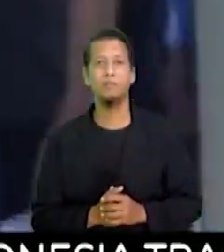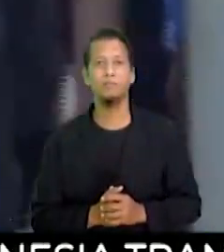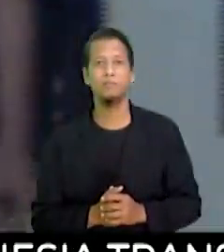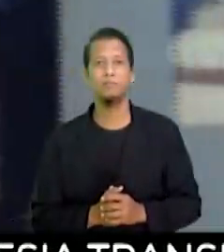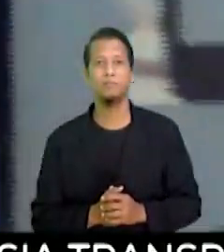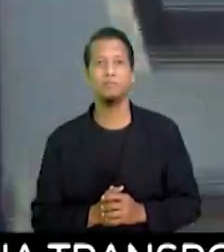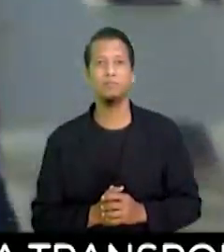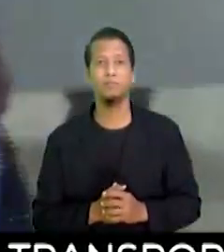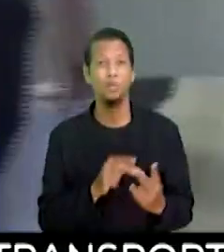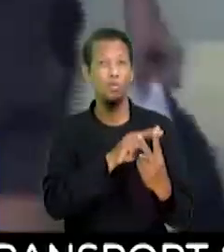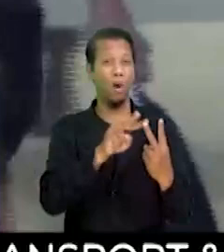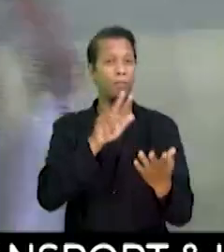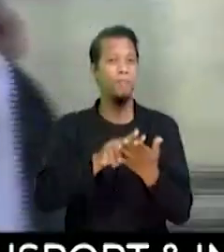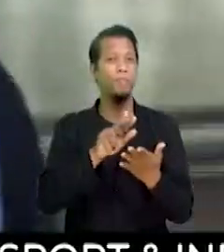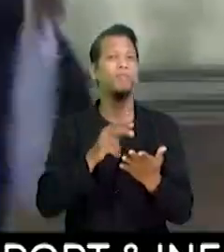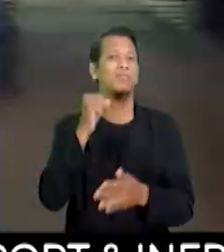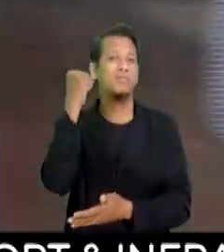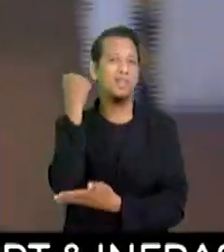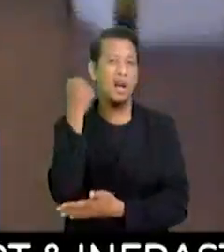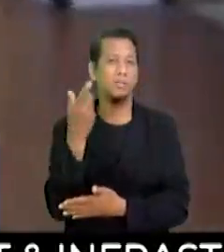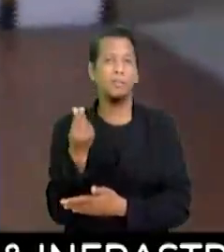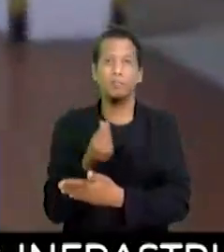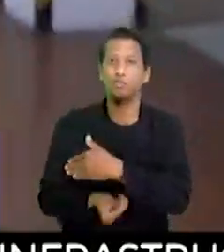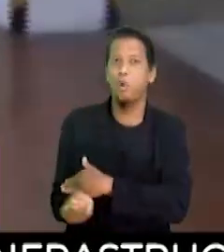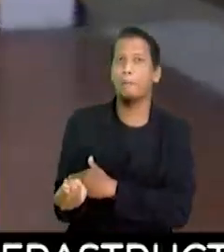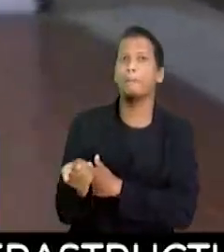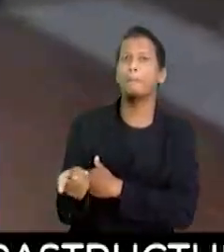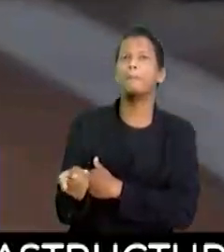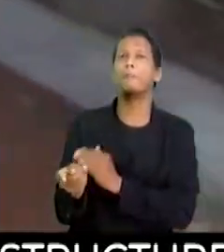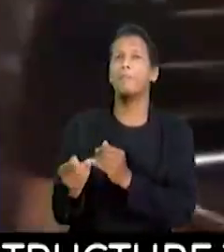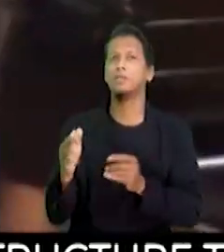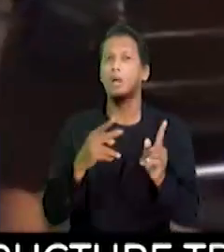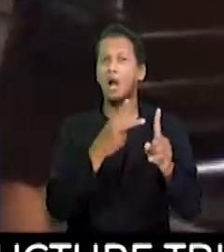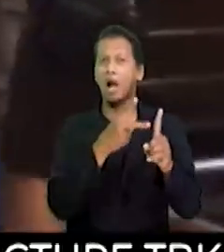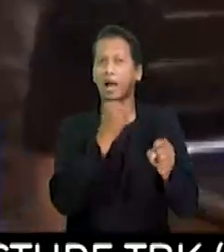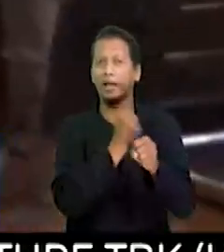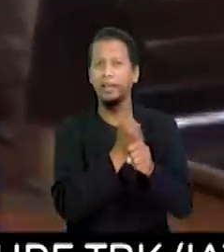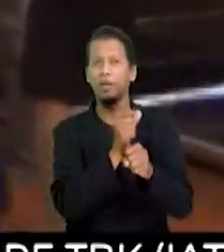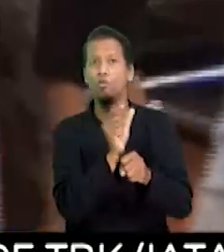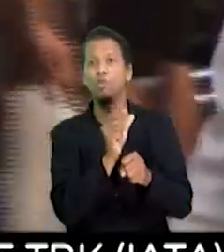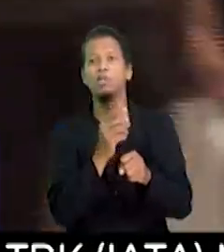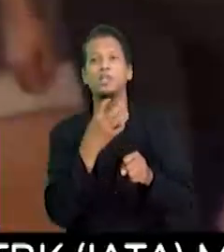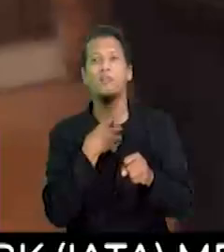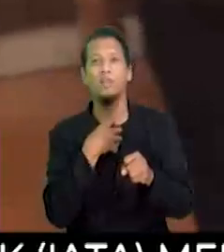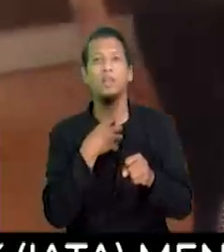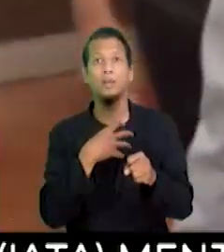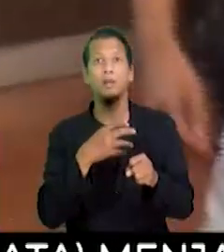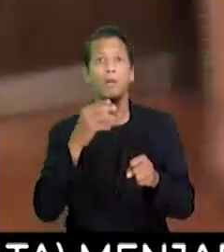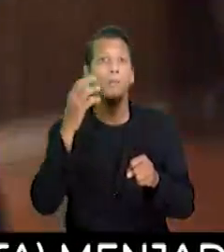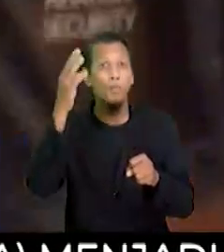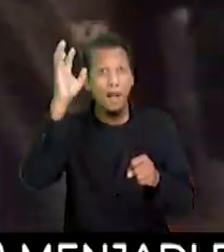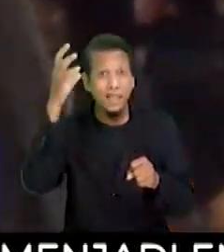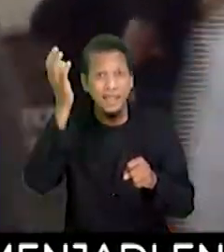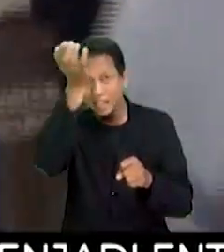Dua tersangka kasus dugaan suap perpanjangan HGU sawit, Bupati Kuantan Singgigi Andi Putra dan pihak